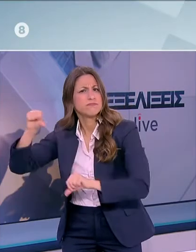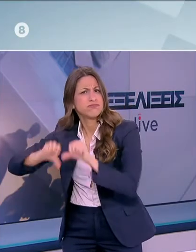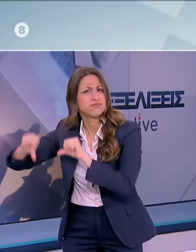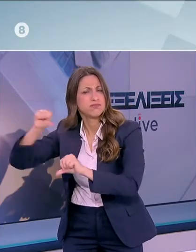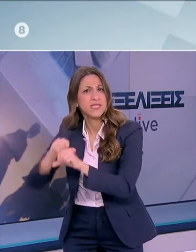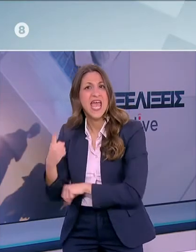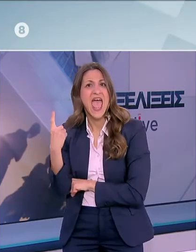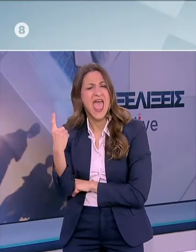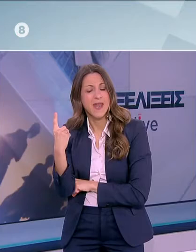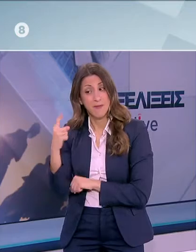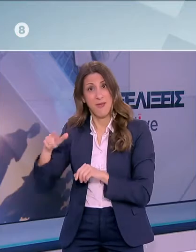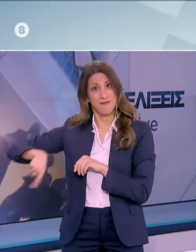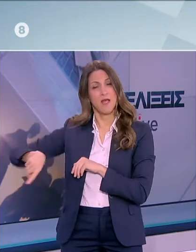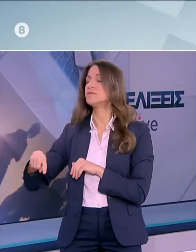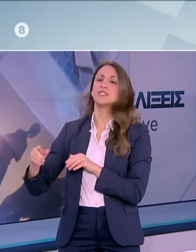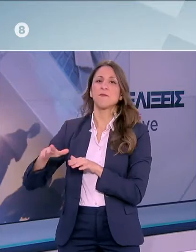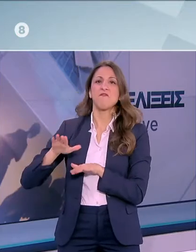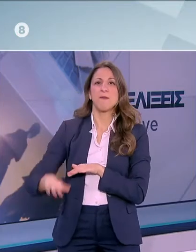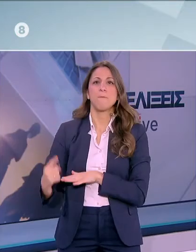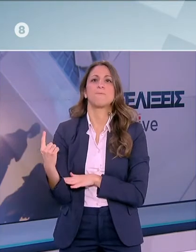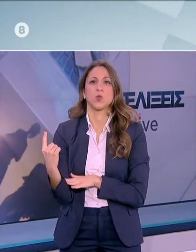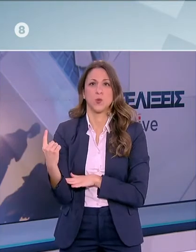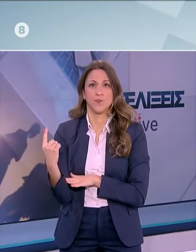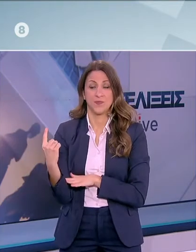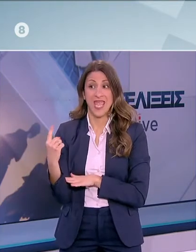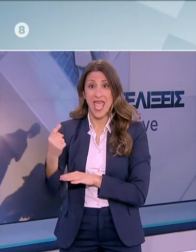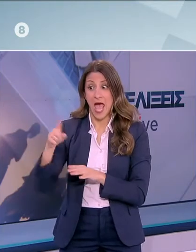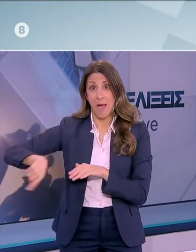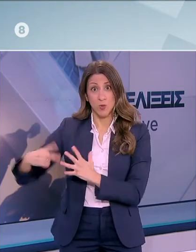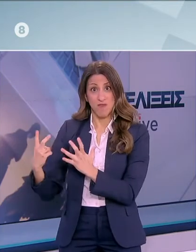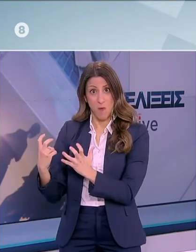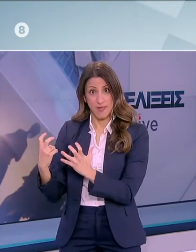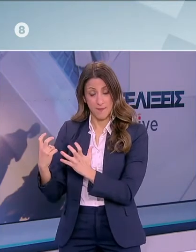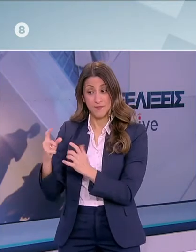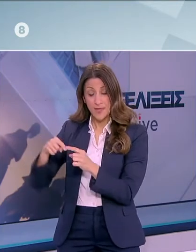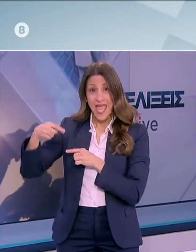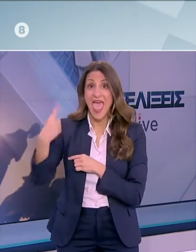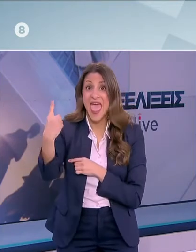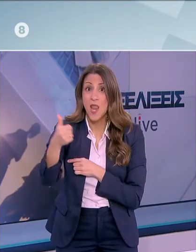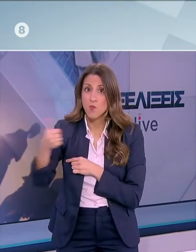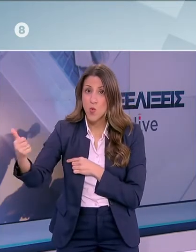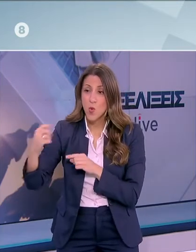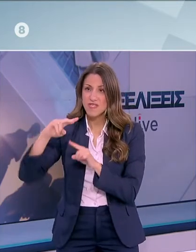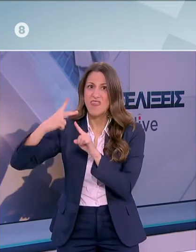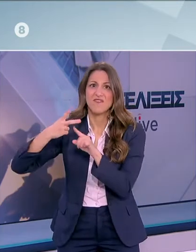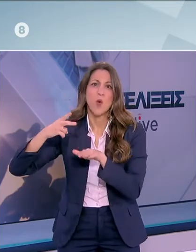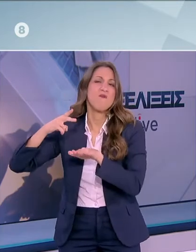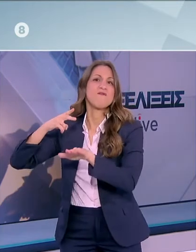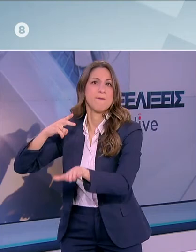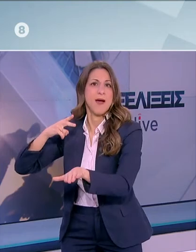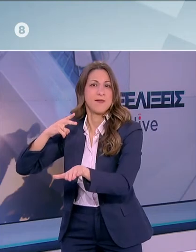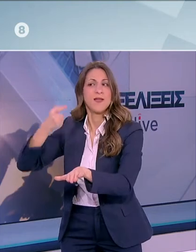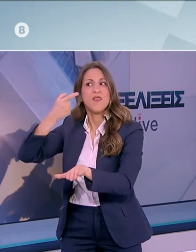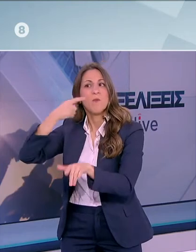εμβόλια είναι σε φάση 2, δηλαδή δίνεται λόγω υποσχόμενων αρχικών ευρημάτων σε μεγαλύτερο πληθυσμό εθελοντών, με στόχο την